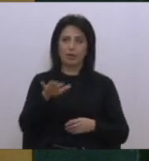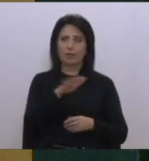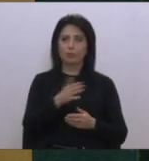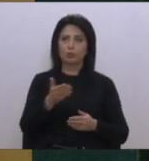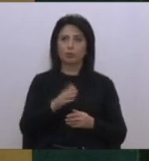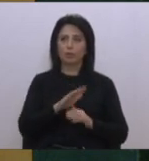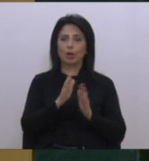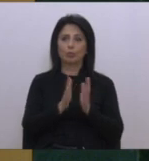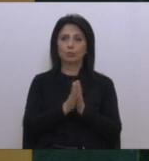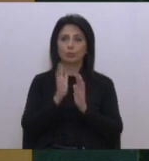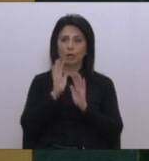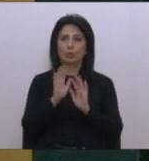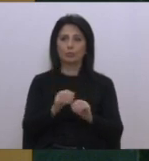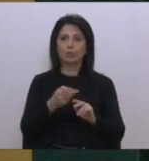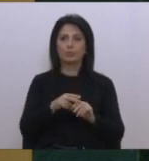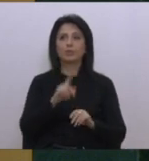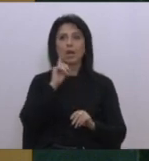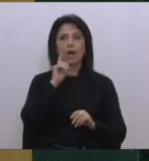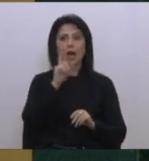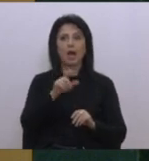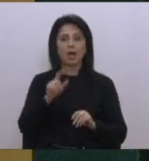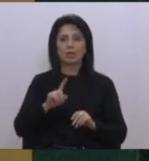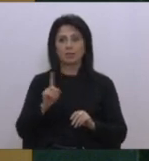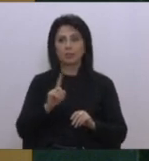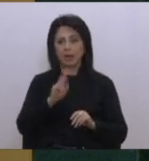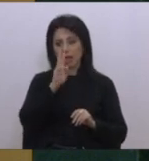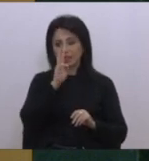რომელიც აბსოლუტურად ხარს უჭერს იმას, რომ ახალგაზრდებმა